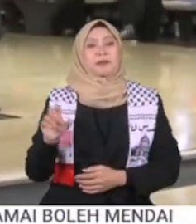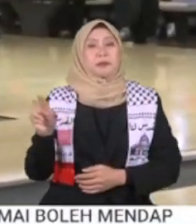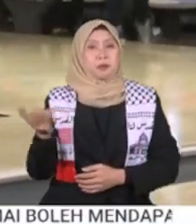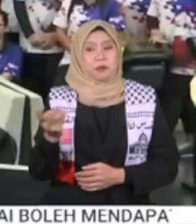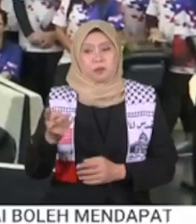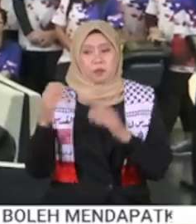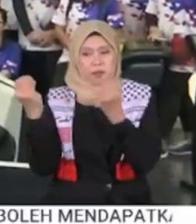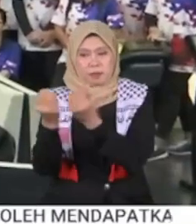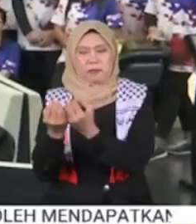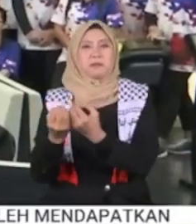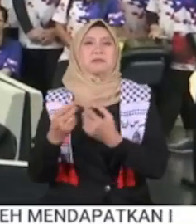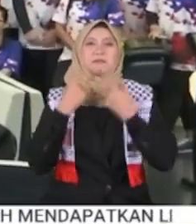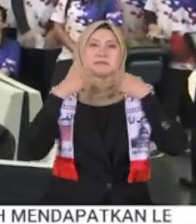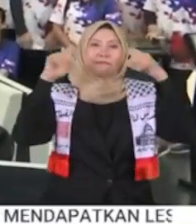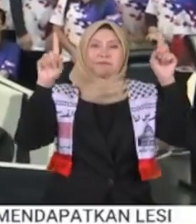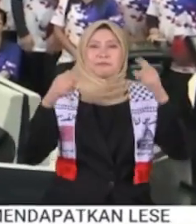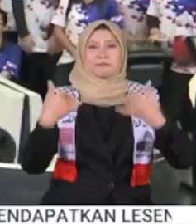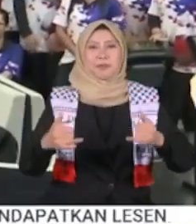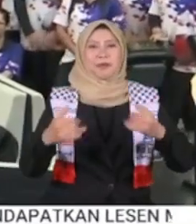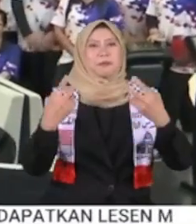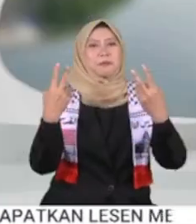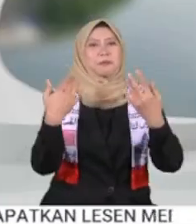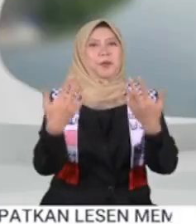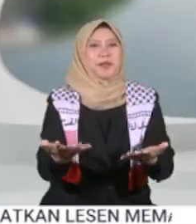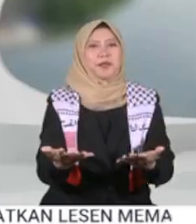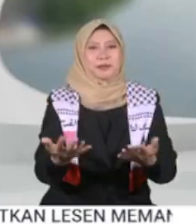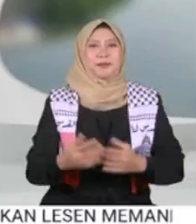menjayakan program bowing kaliay